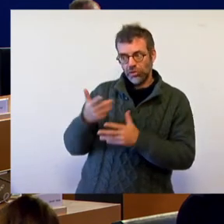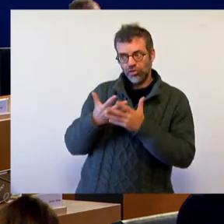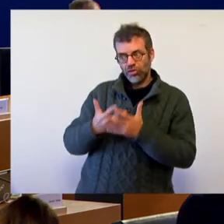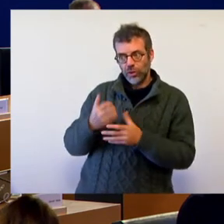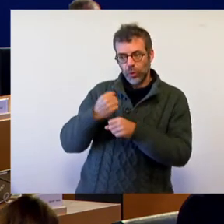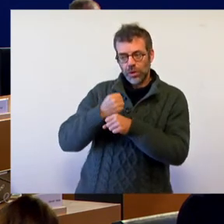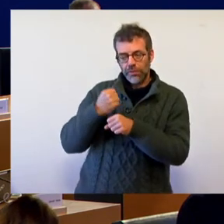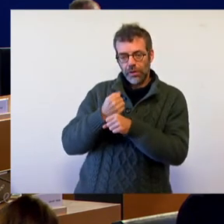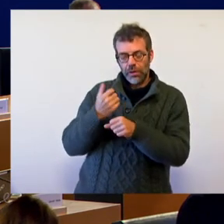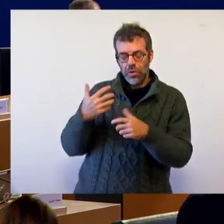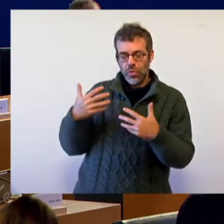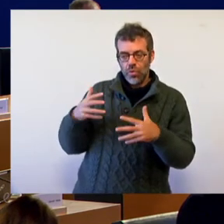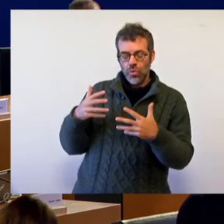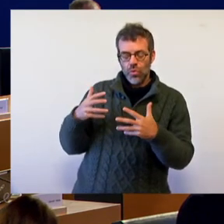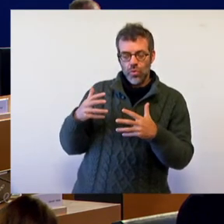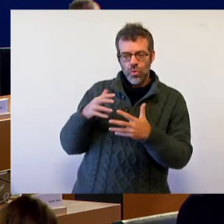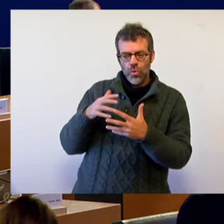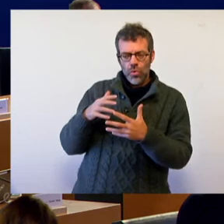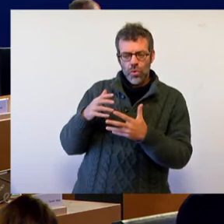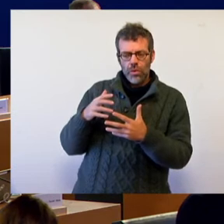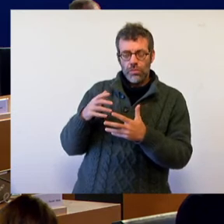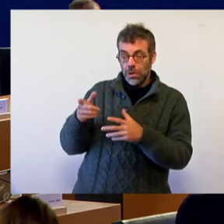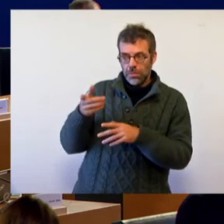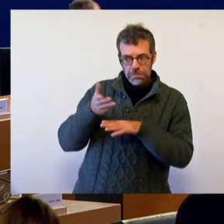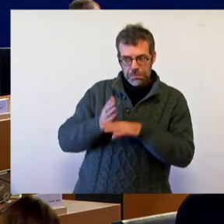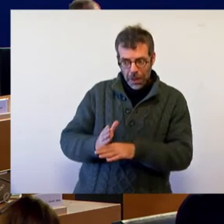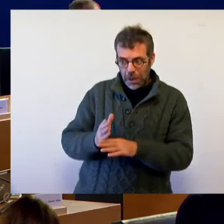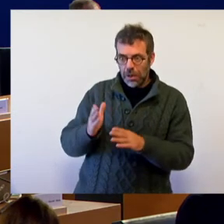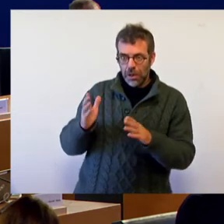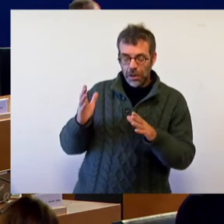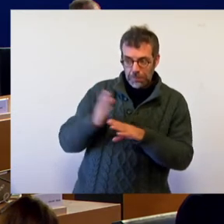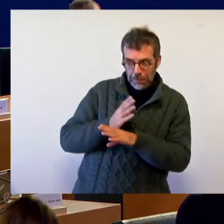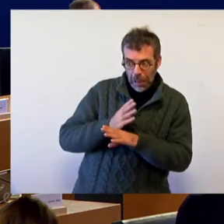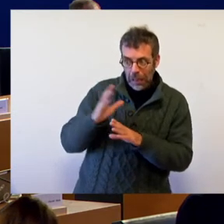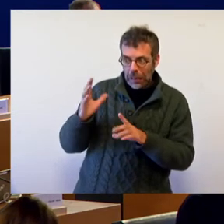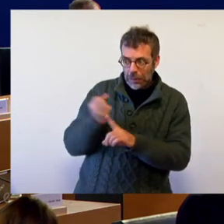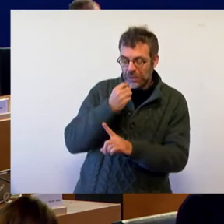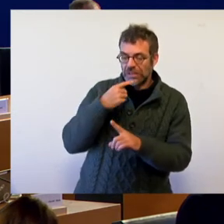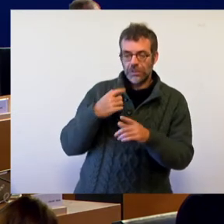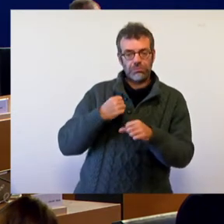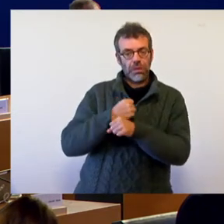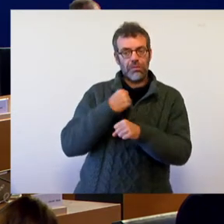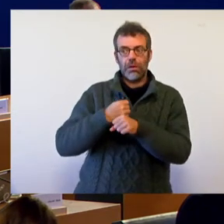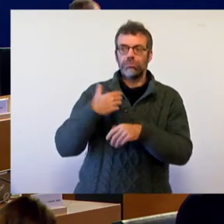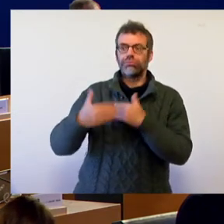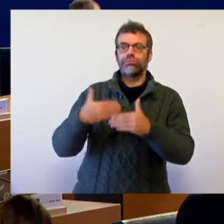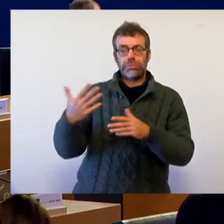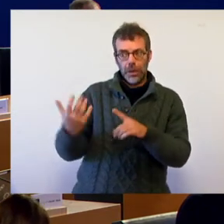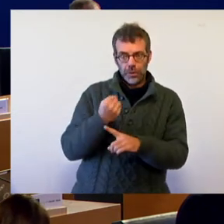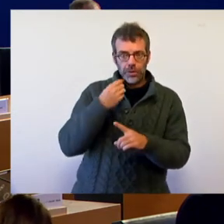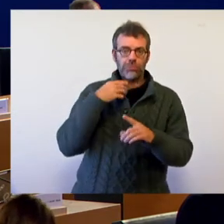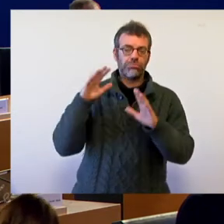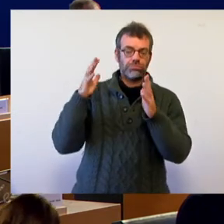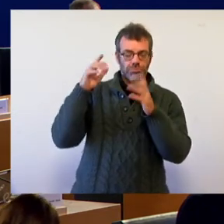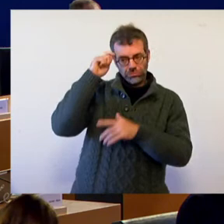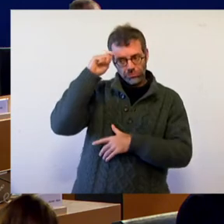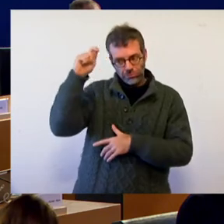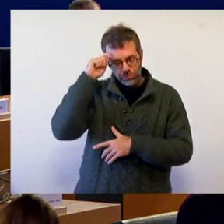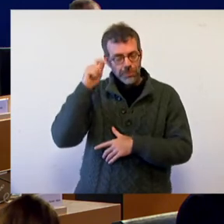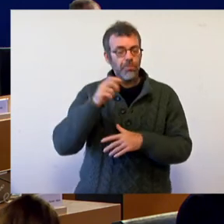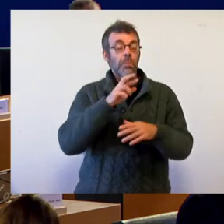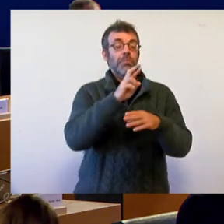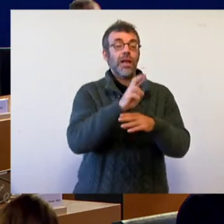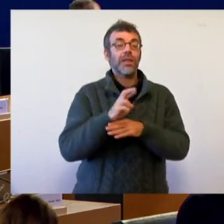travail à laquelle ils ont dû immédiatement se préparer et en tout cas le travail a été bien mené. Puisqu'au bout du compte, aujourd'hui, cette